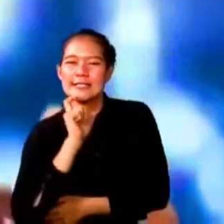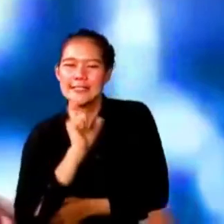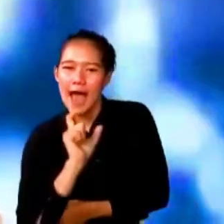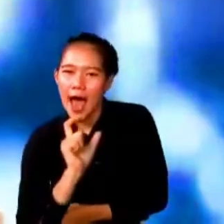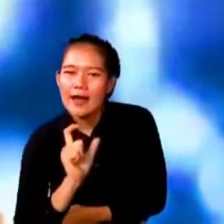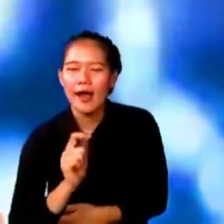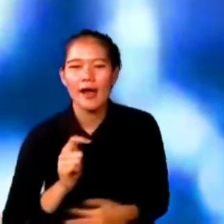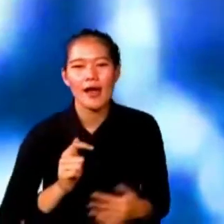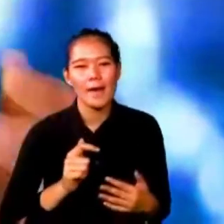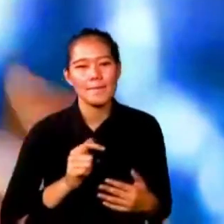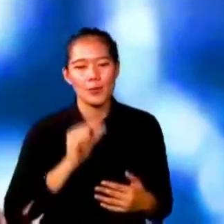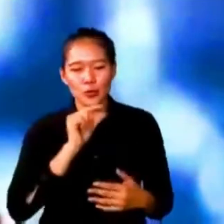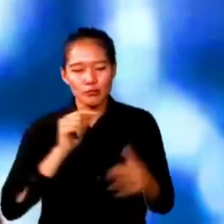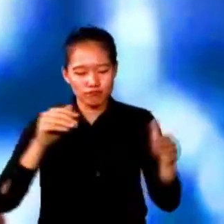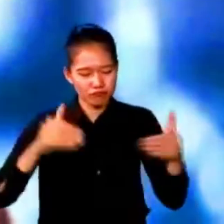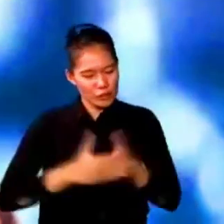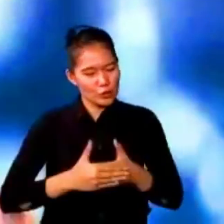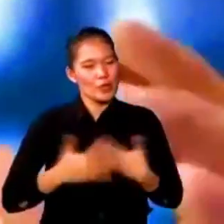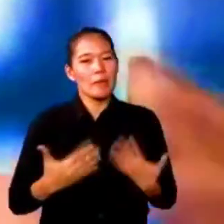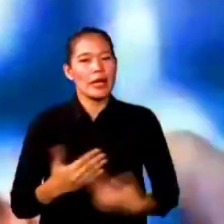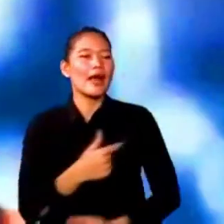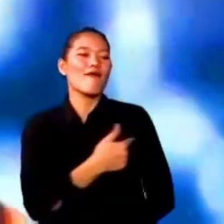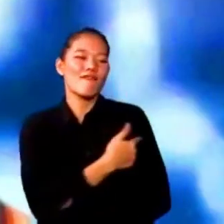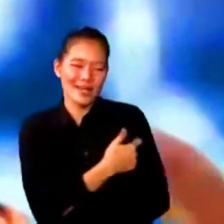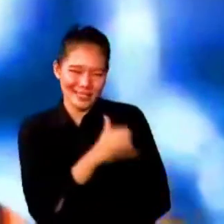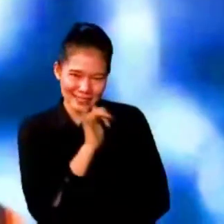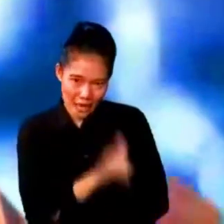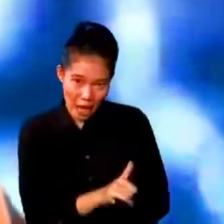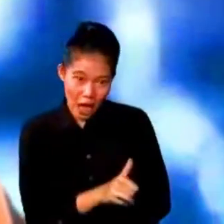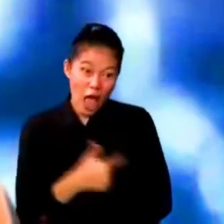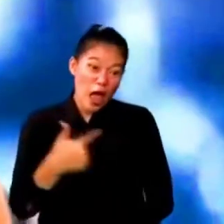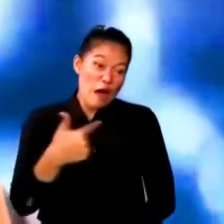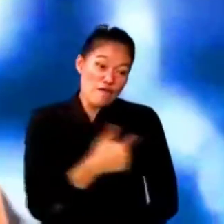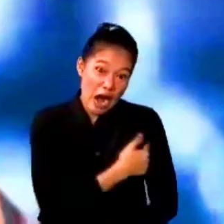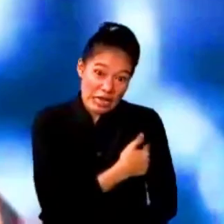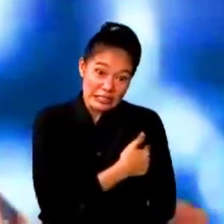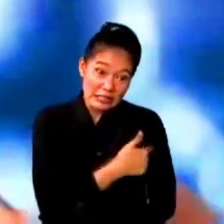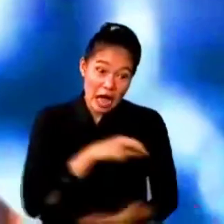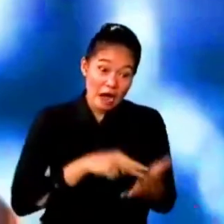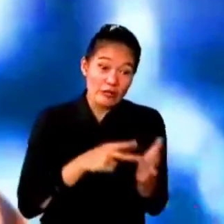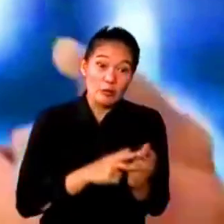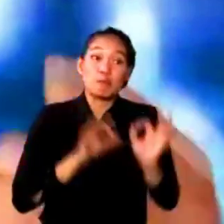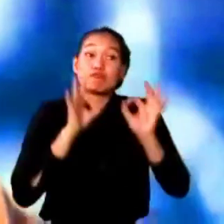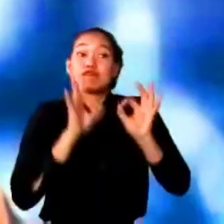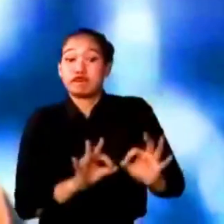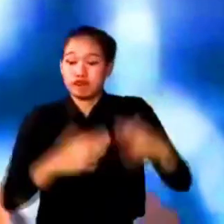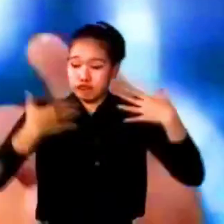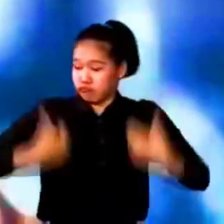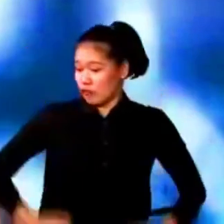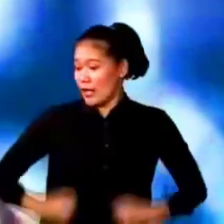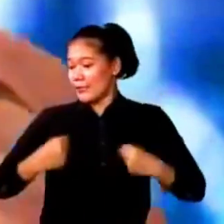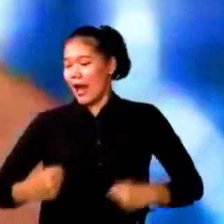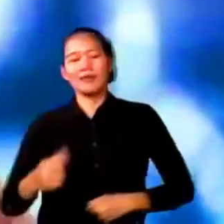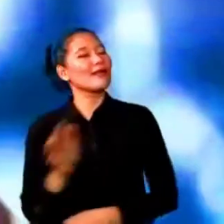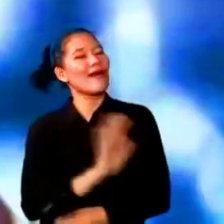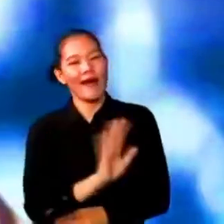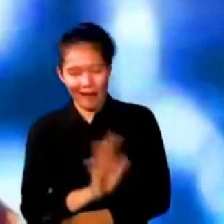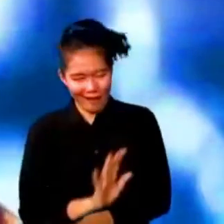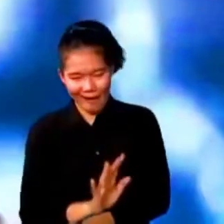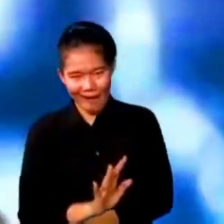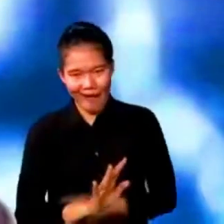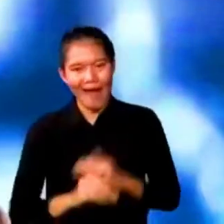untuk mencapai hot immunity adalah vaksinasi walaupun vaksin bukan segalanya tetapi tampaknya tanpa ada